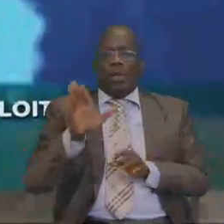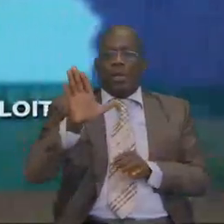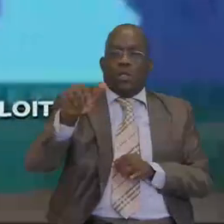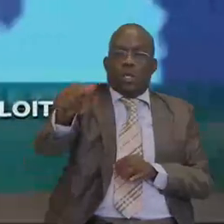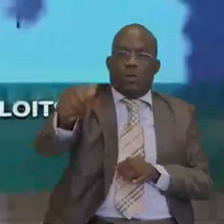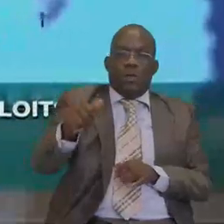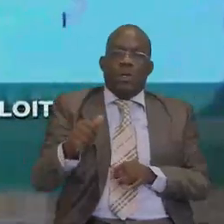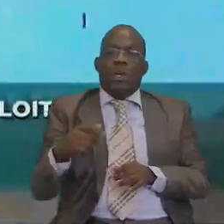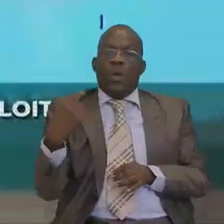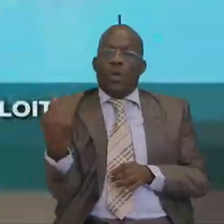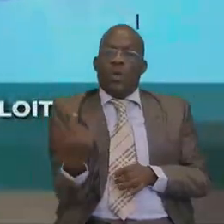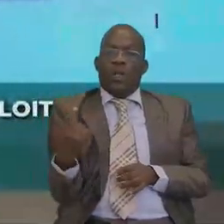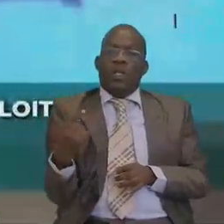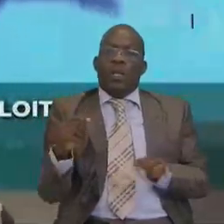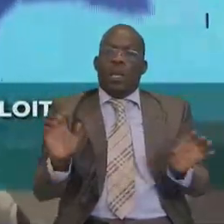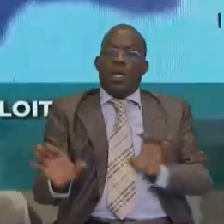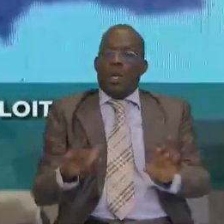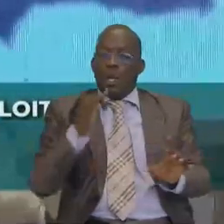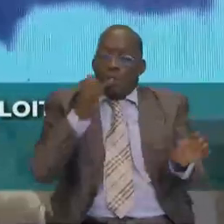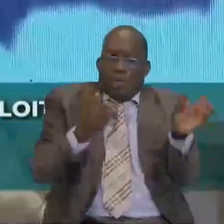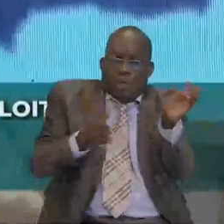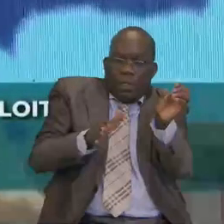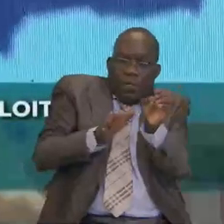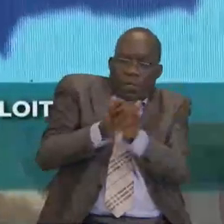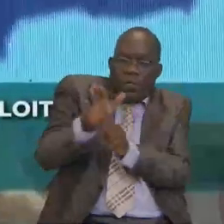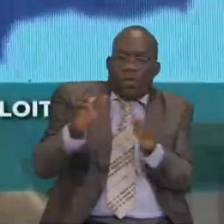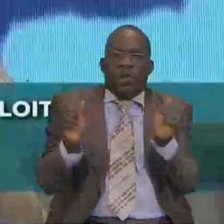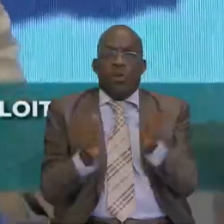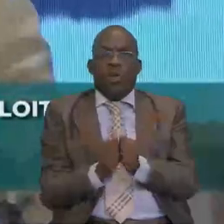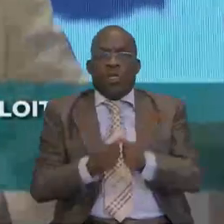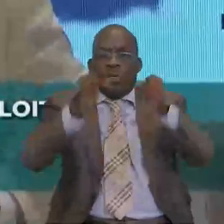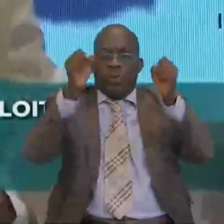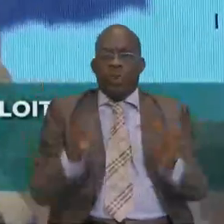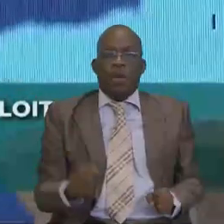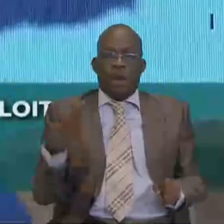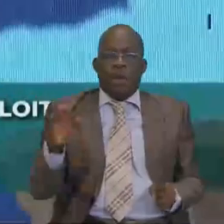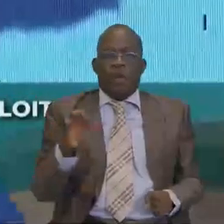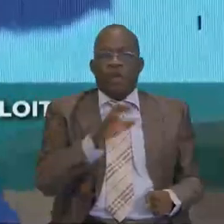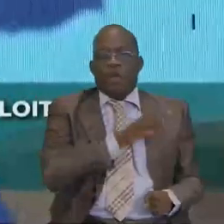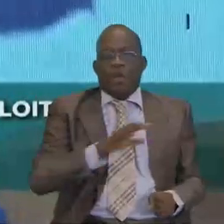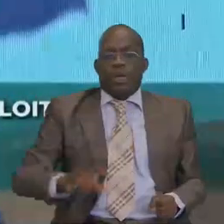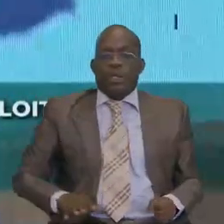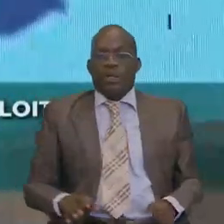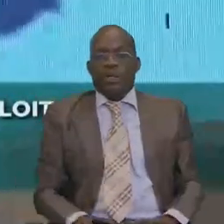donc, toi, ton action est saturée de la puissance de Christ.